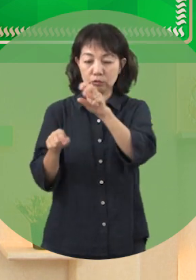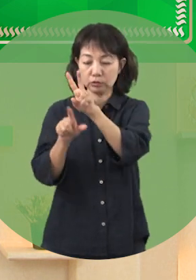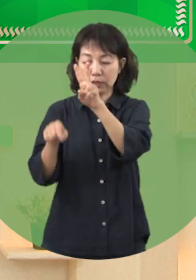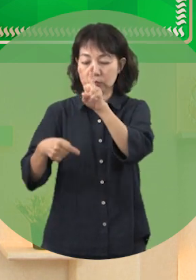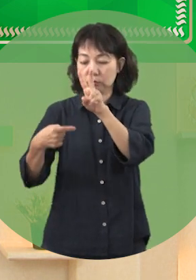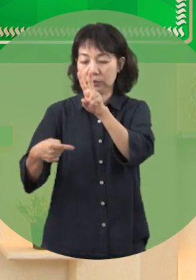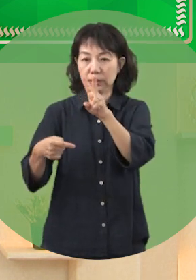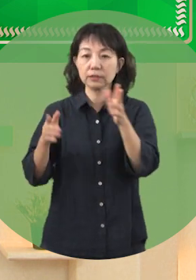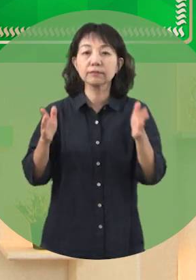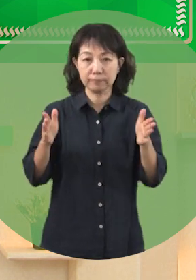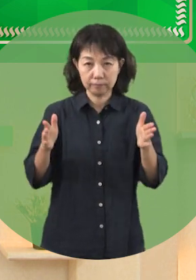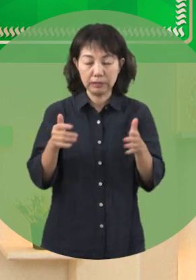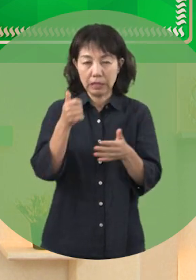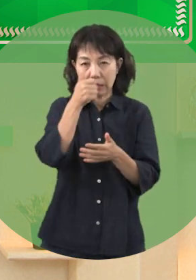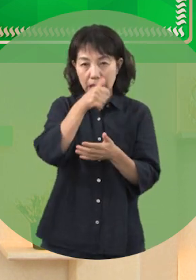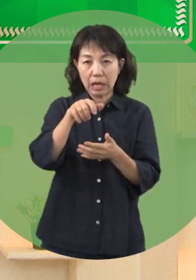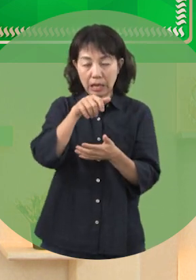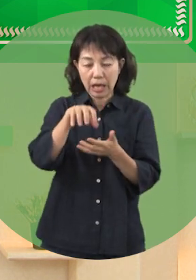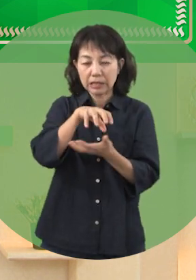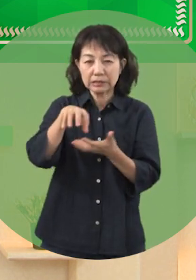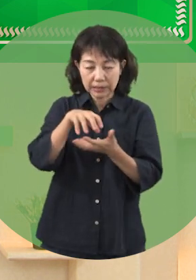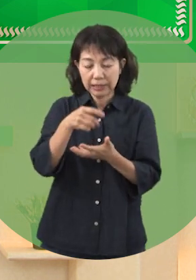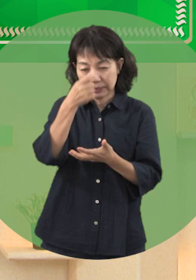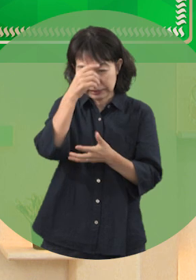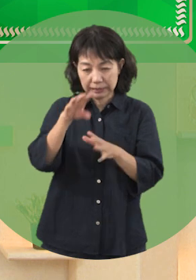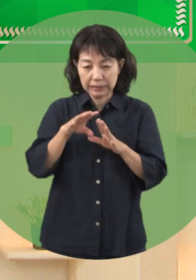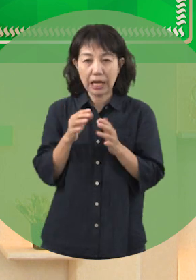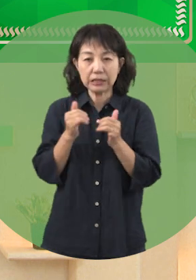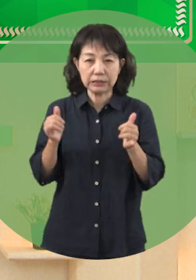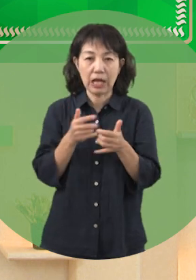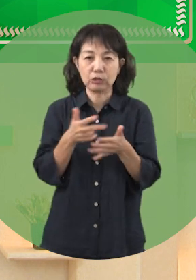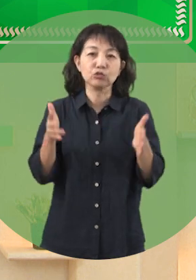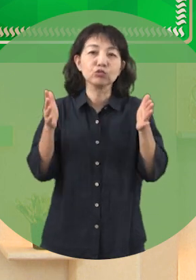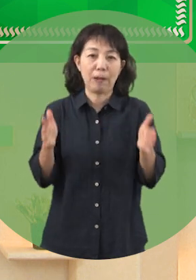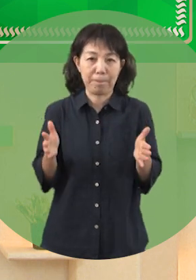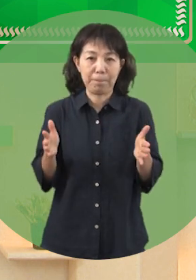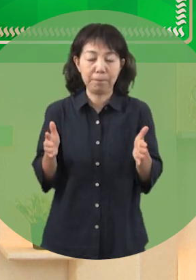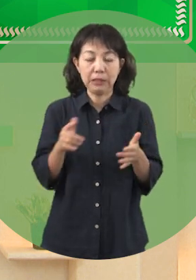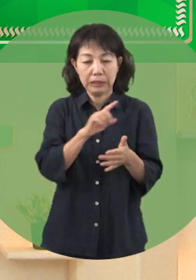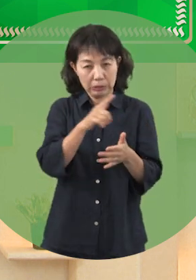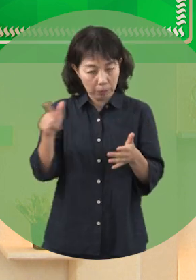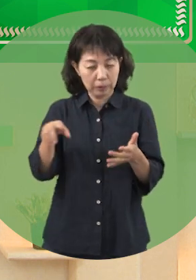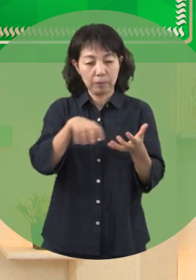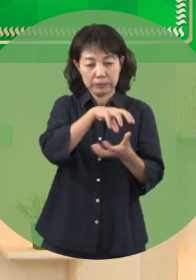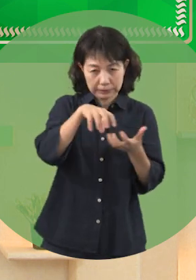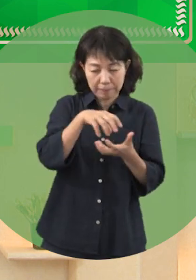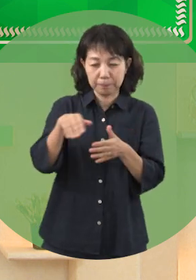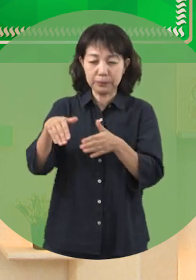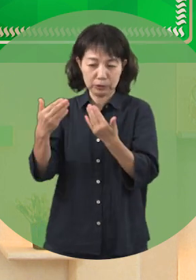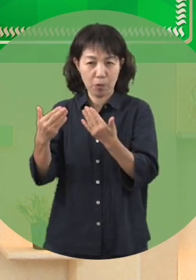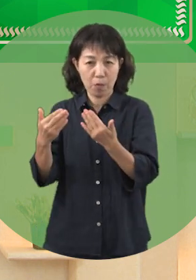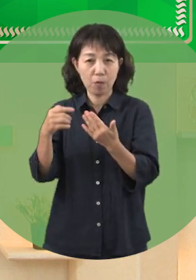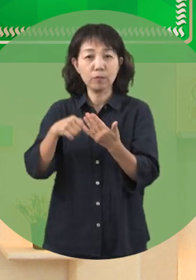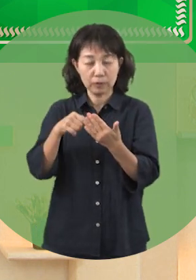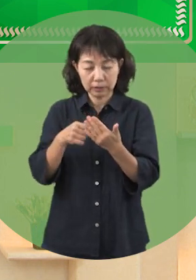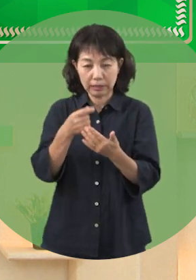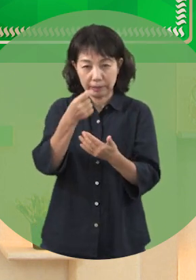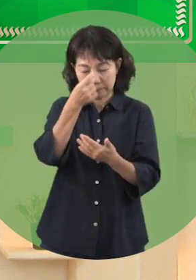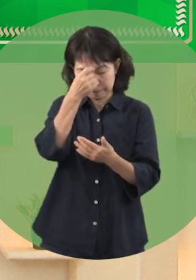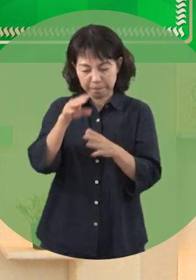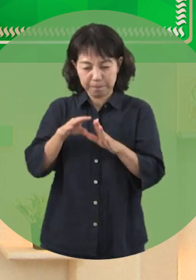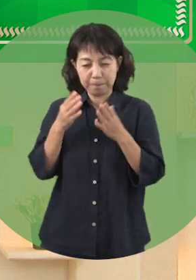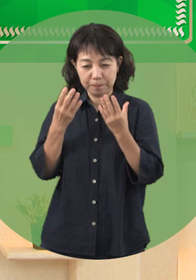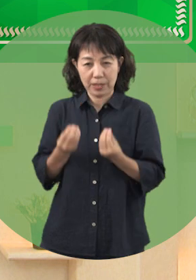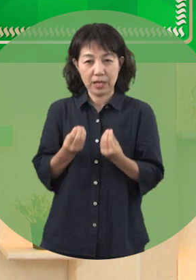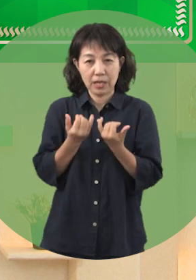は犯罪被害者週間です。さまざまな事件や事故の裏で犯罪被害に遭ったご本